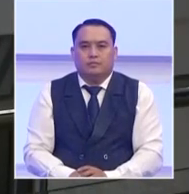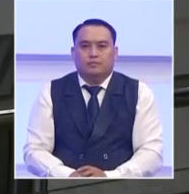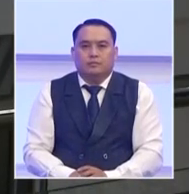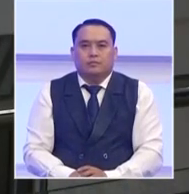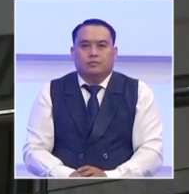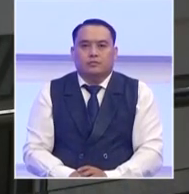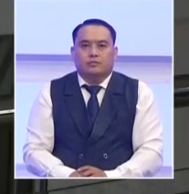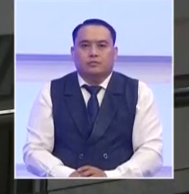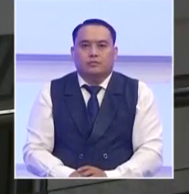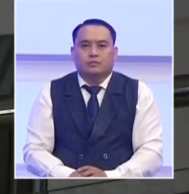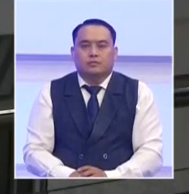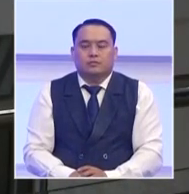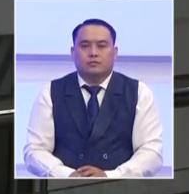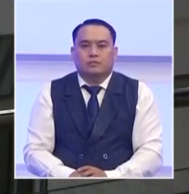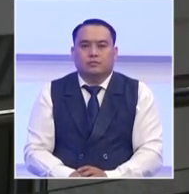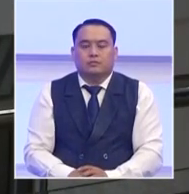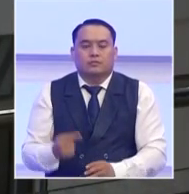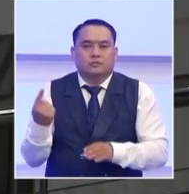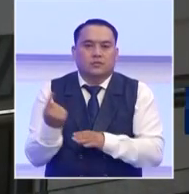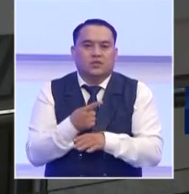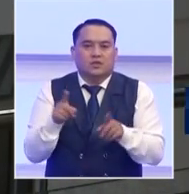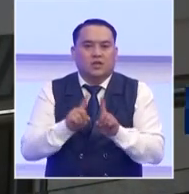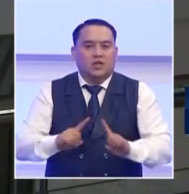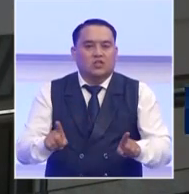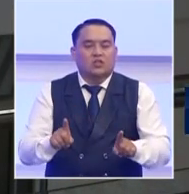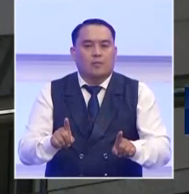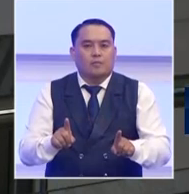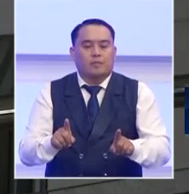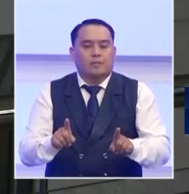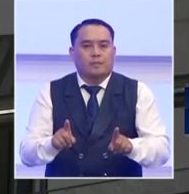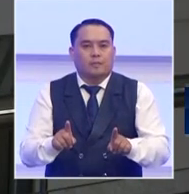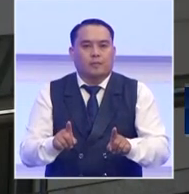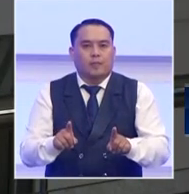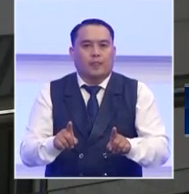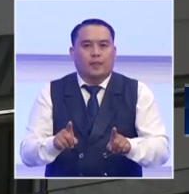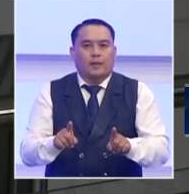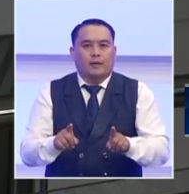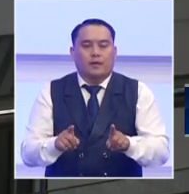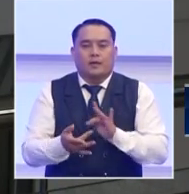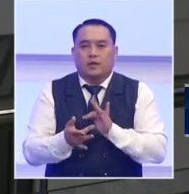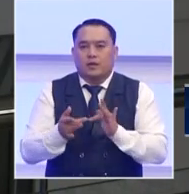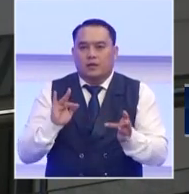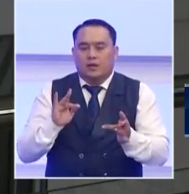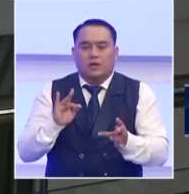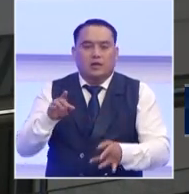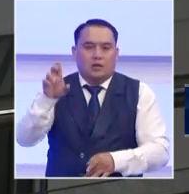Артықшылығы бұл деген біріншіден толықтай ашық үкіметке байланысты.